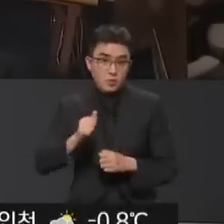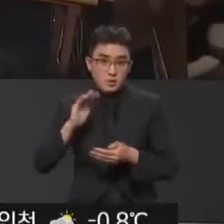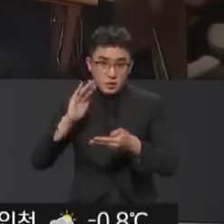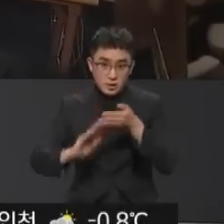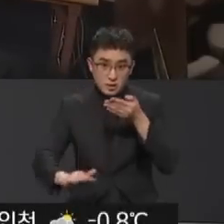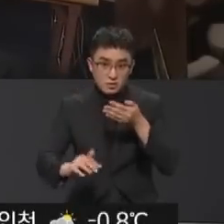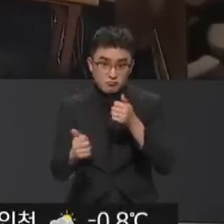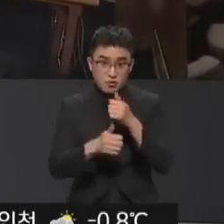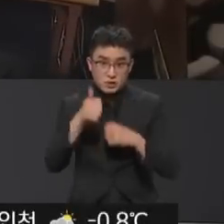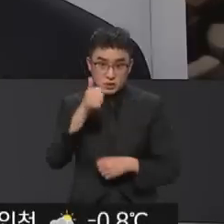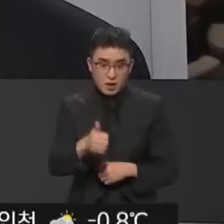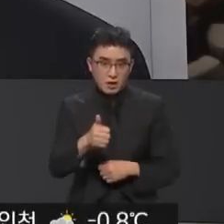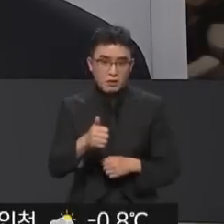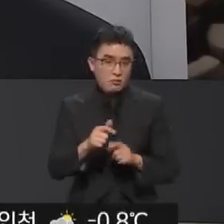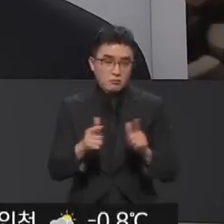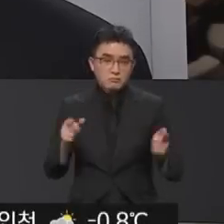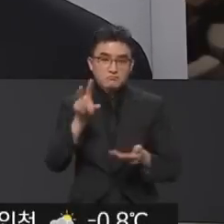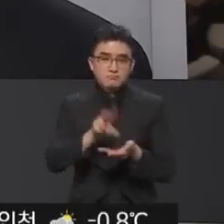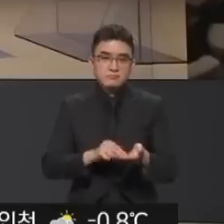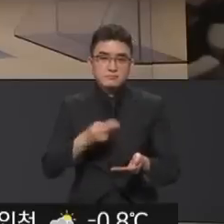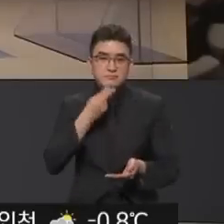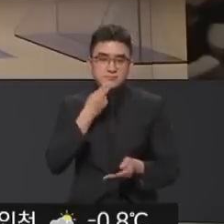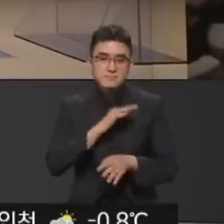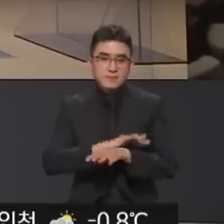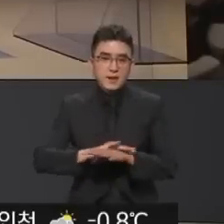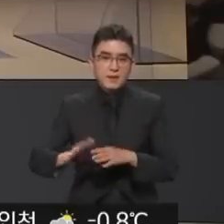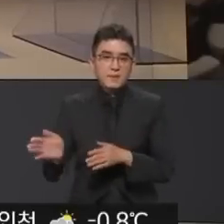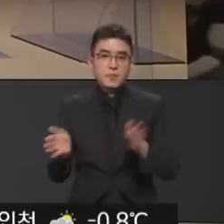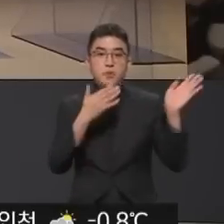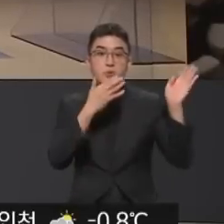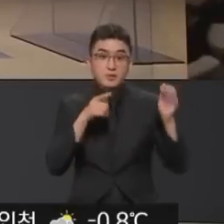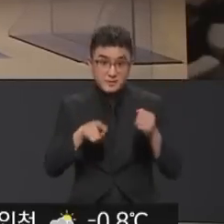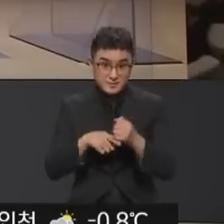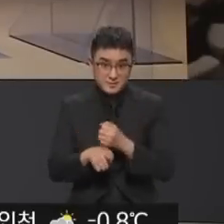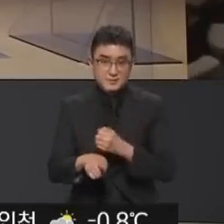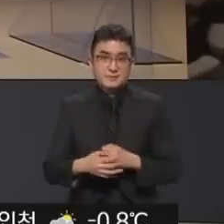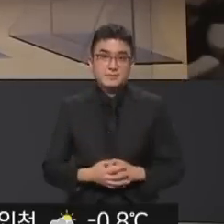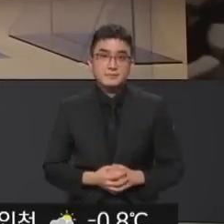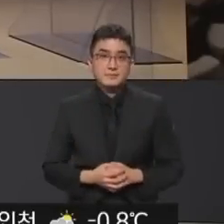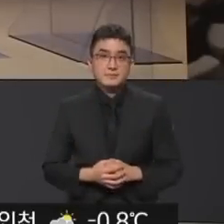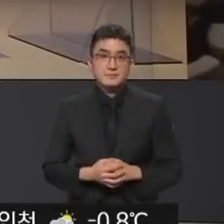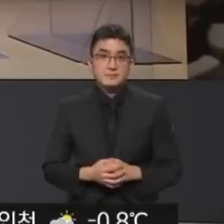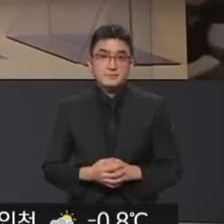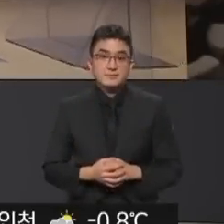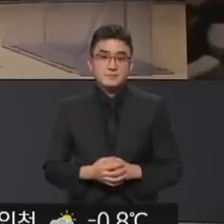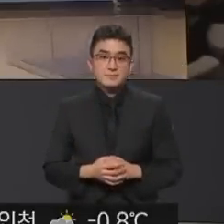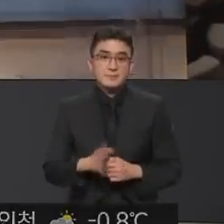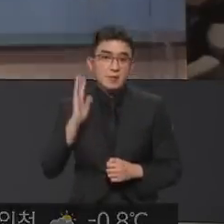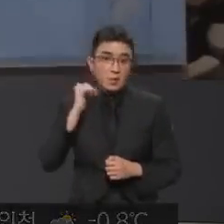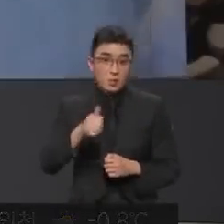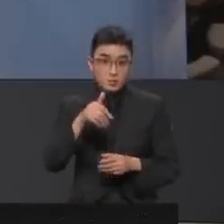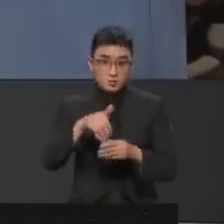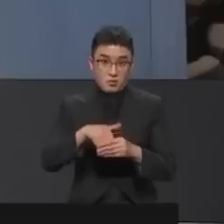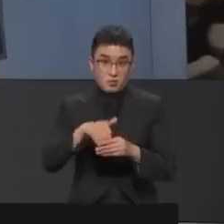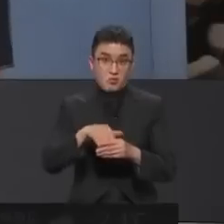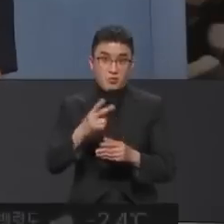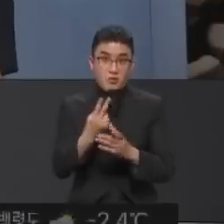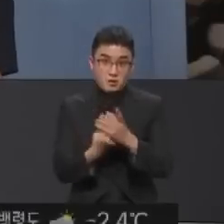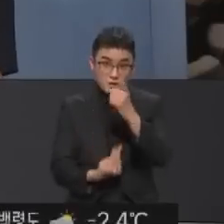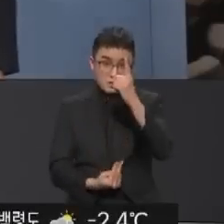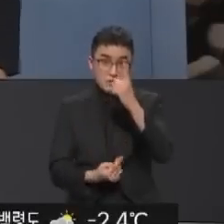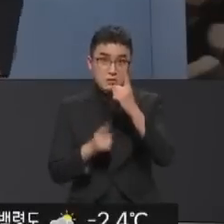잡음도 없었다라는 겁니다. 대선 후보 단일화는 우리 모두가 다 아는 사실이죠. 아마 이 장면 기억하실